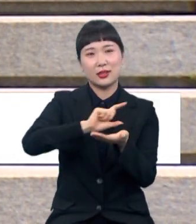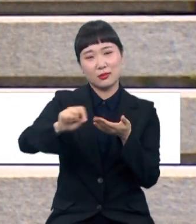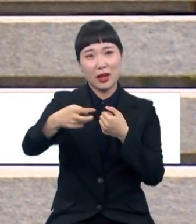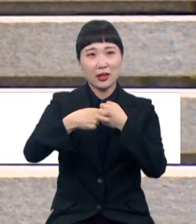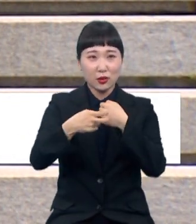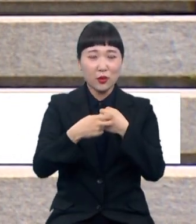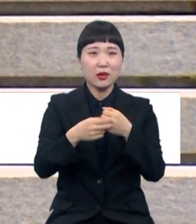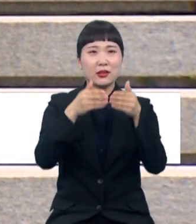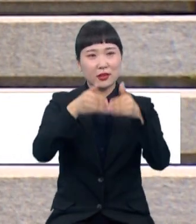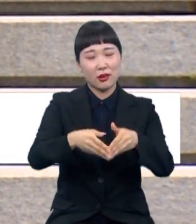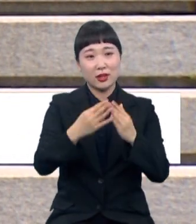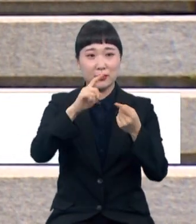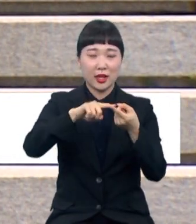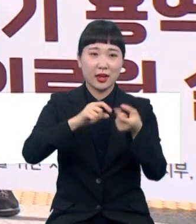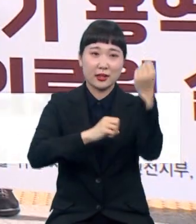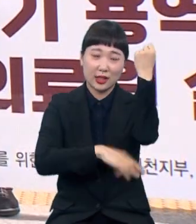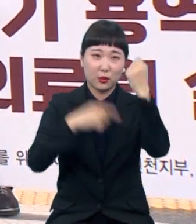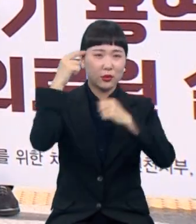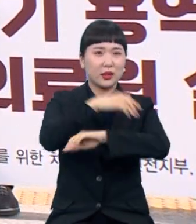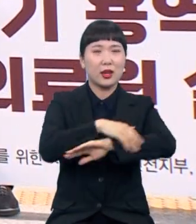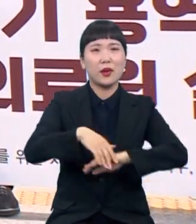수립을 먼저 해야 한다.